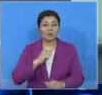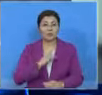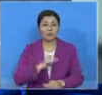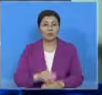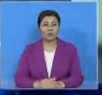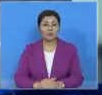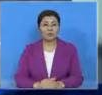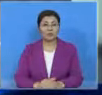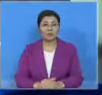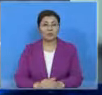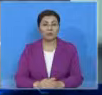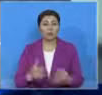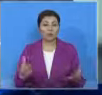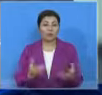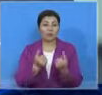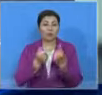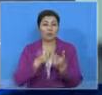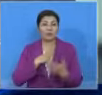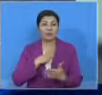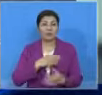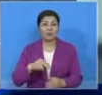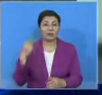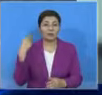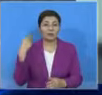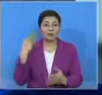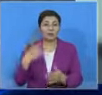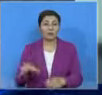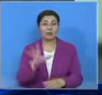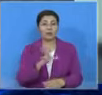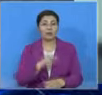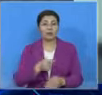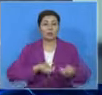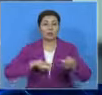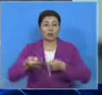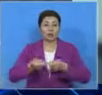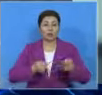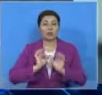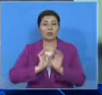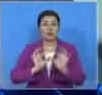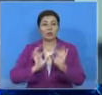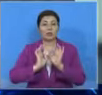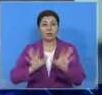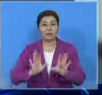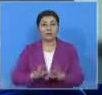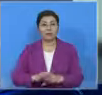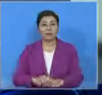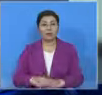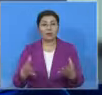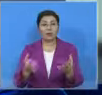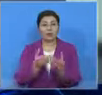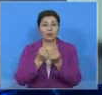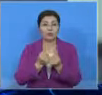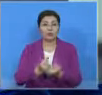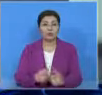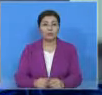деп шыққанда қолдап жатыр. Енді президенттің барлық өкілеттігі туралы айтылғанда оған қолдау көрсетіп